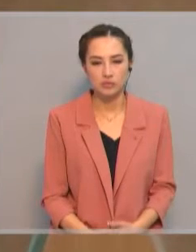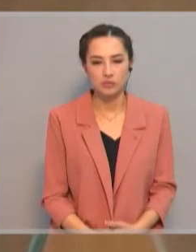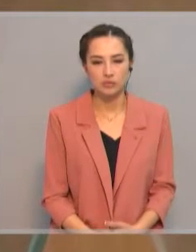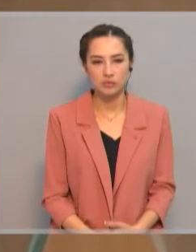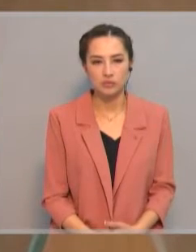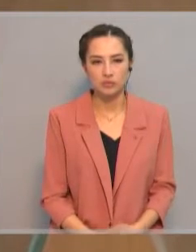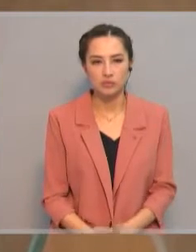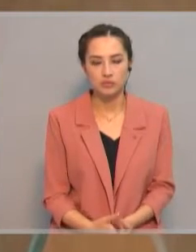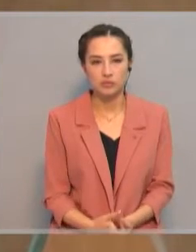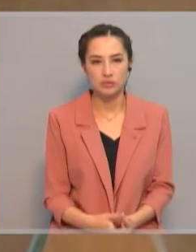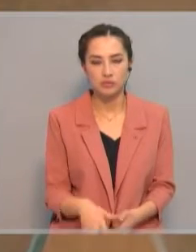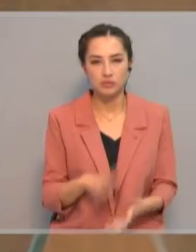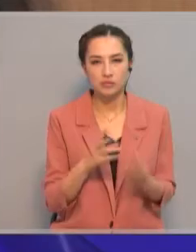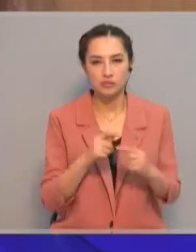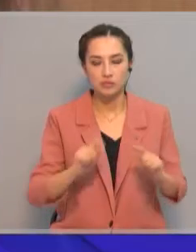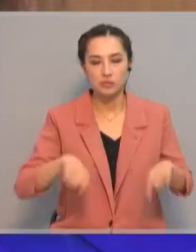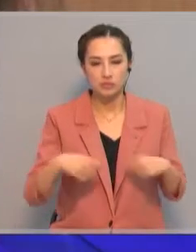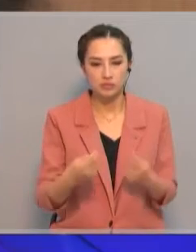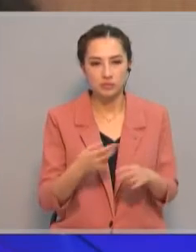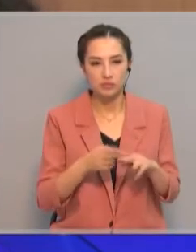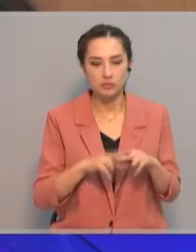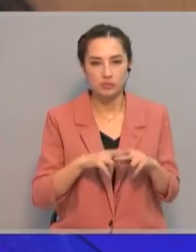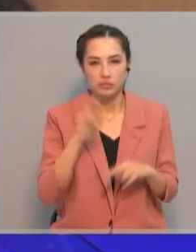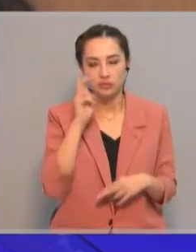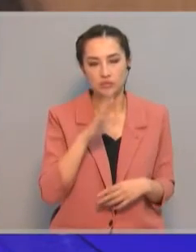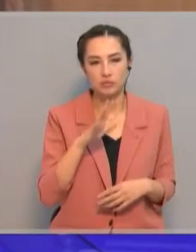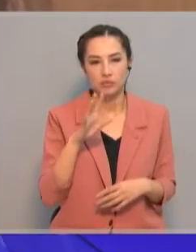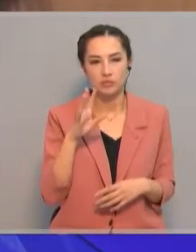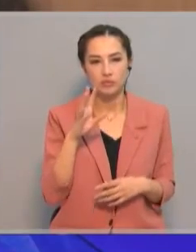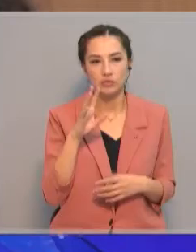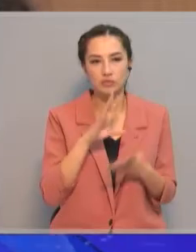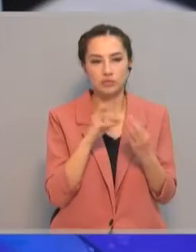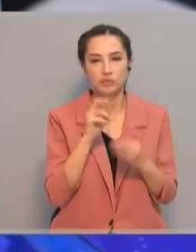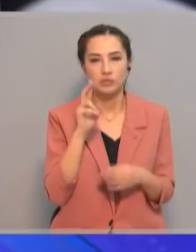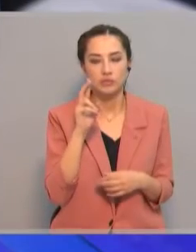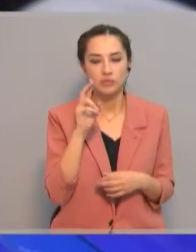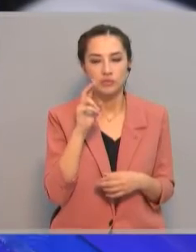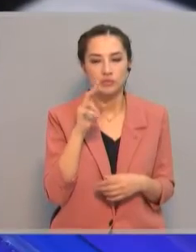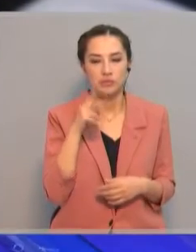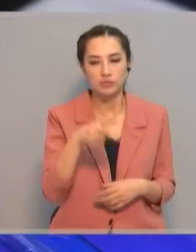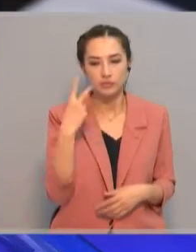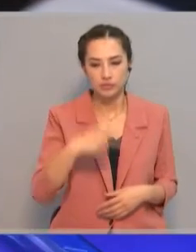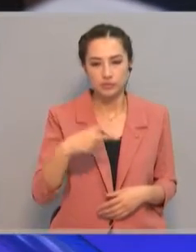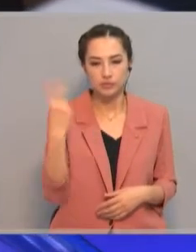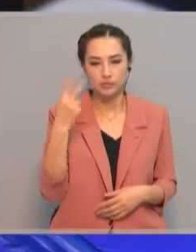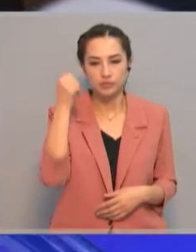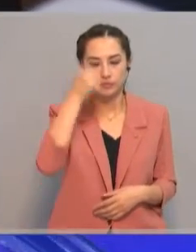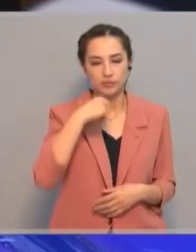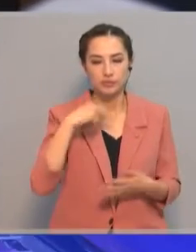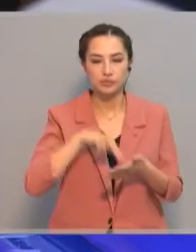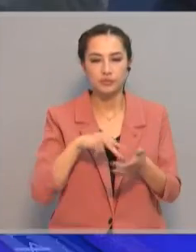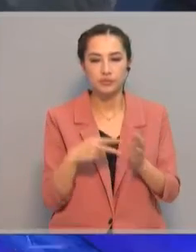беспокойство относительно передачи данных в органы госдоходов также безосновательны так как 2022 года